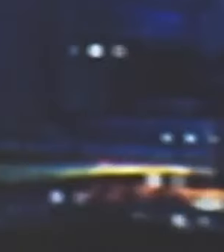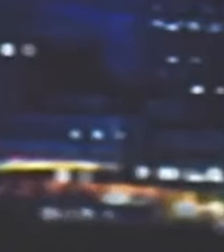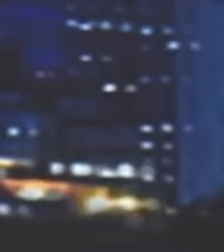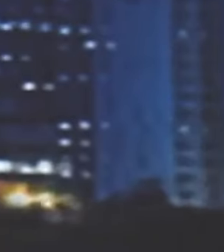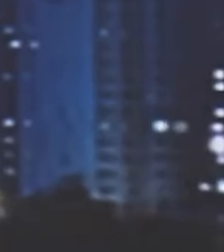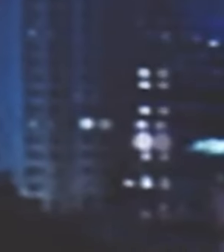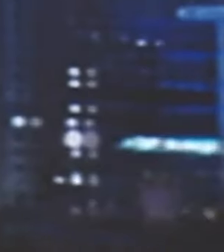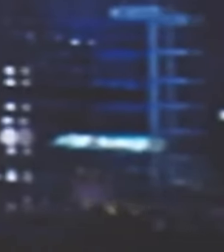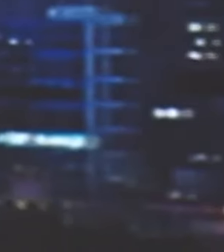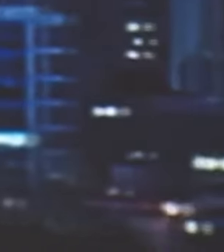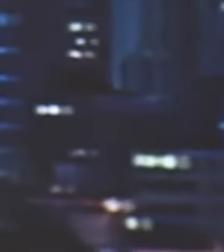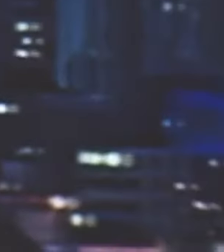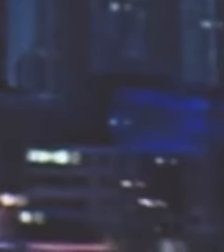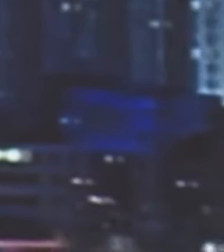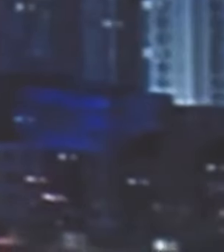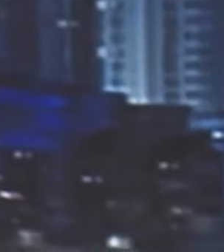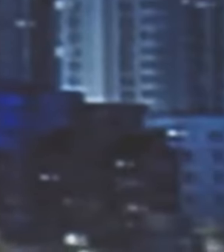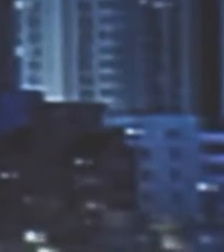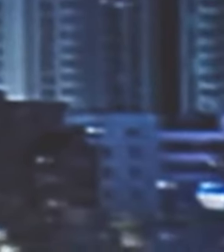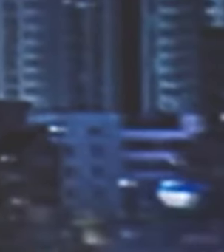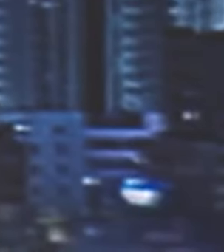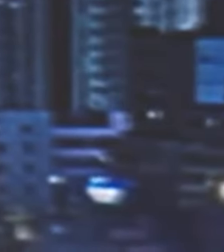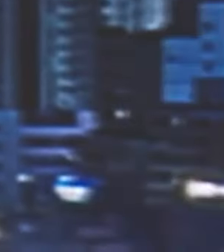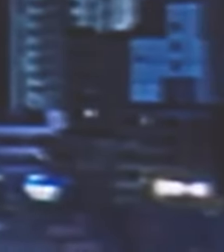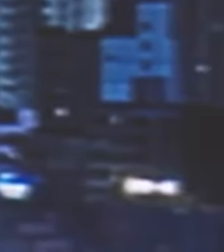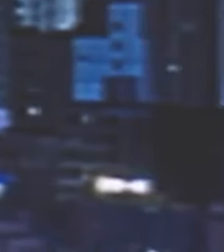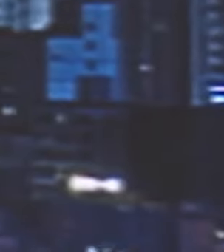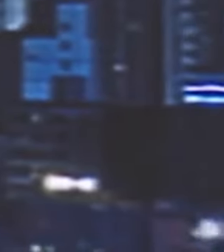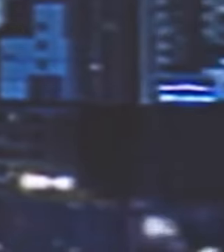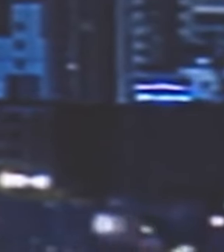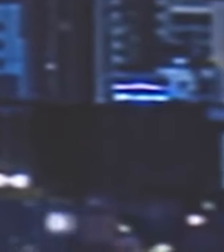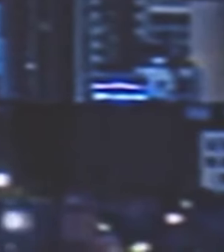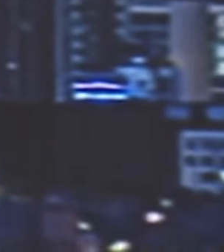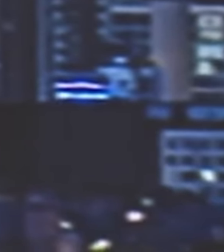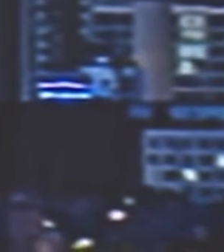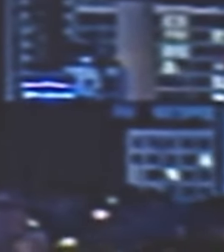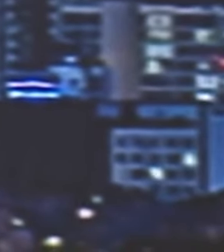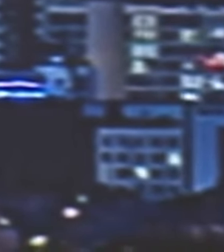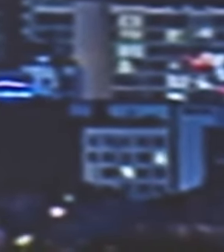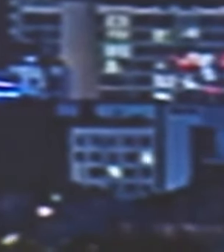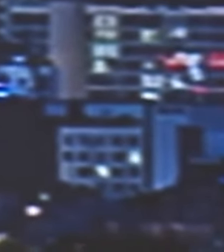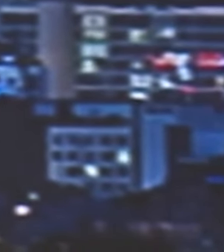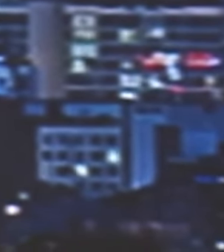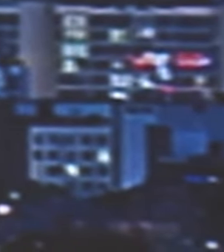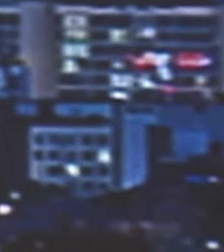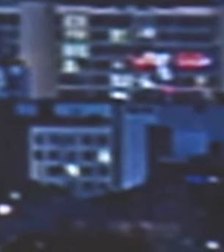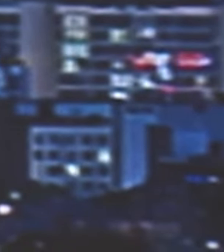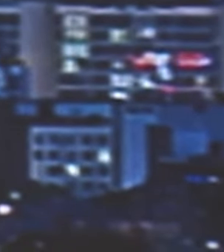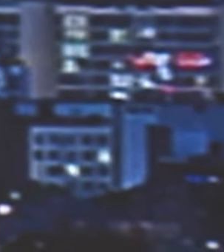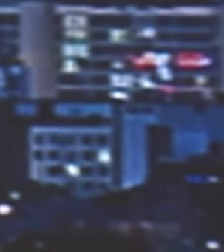JTBC 뉴스를 시청해주신 여러분 고맙습니다. 저희는 저녁 6시 50분 뉴스룸에서 뵙겠습니다.